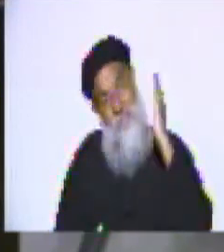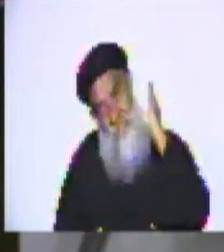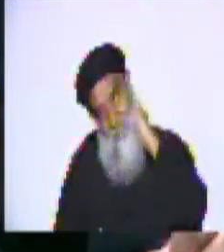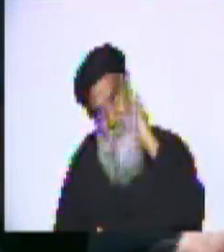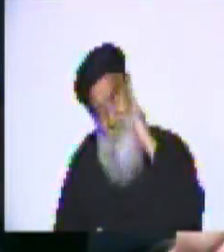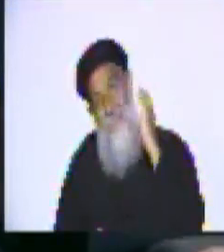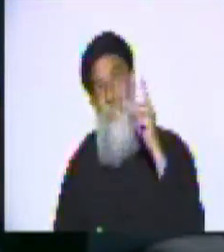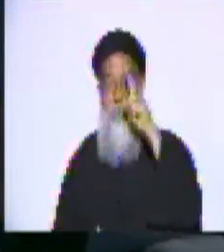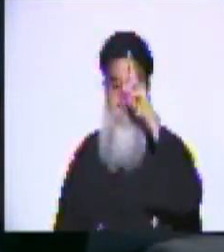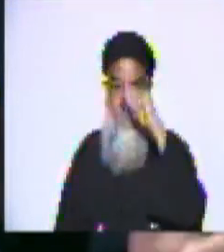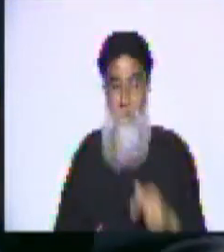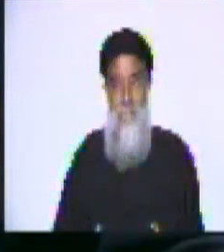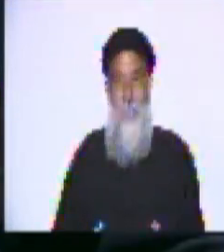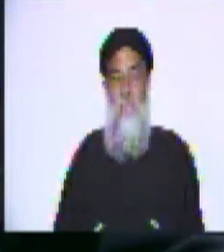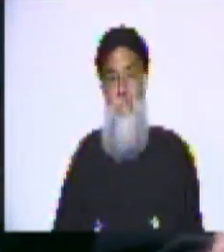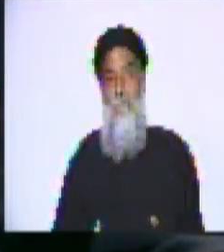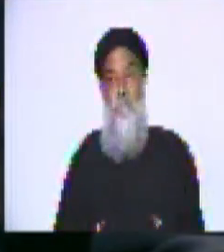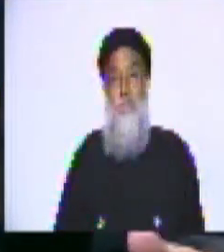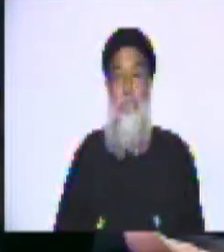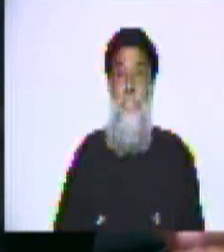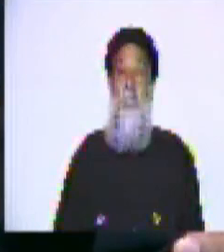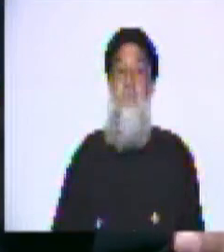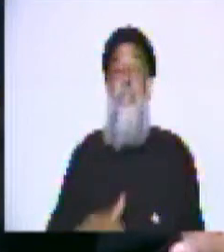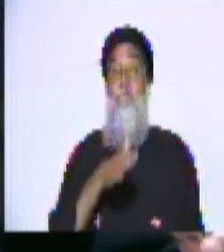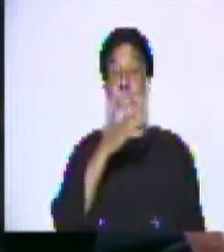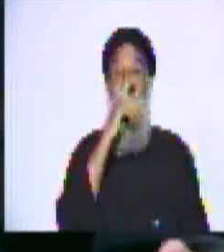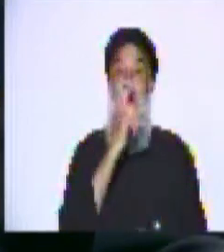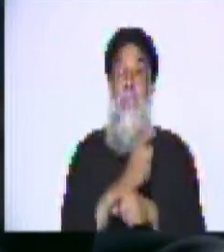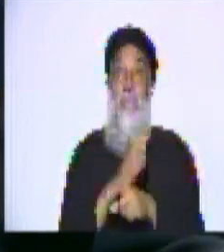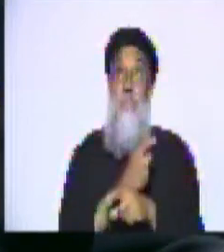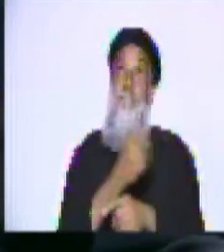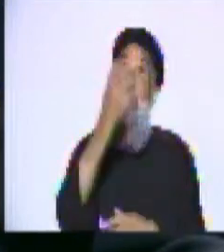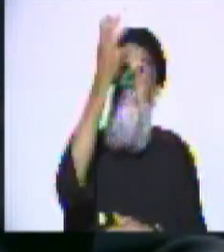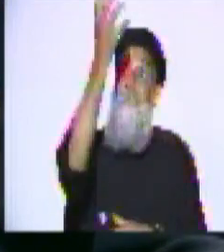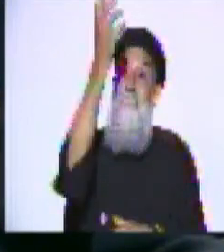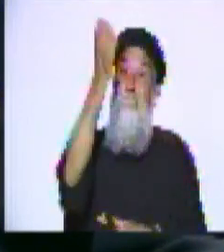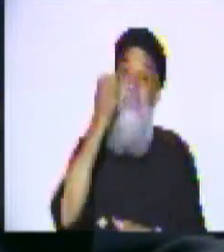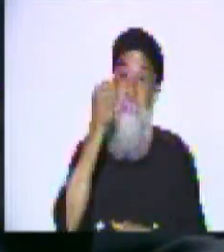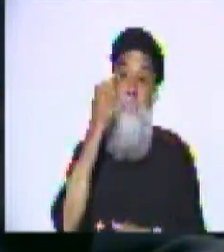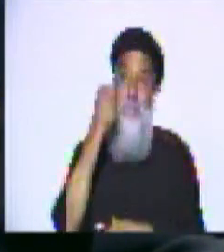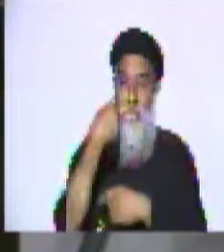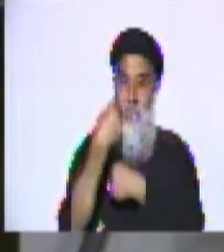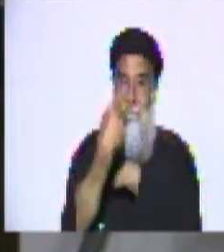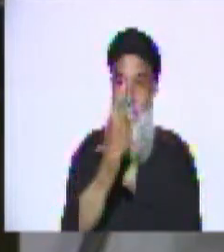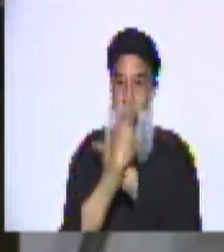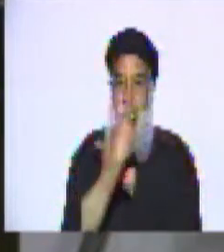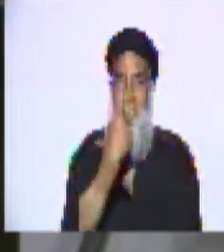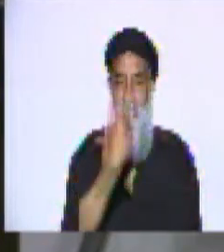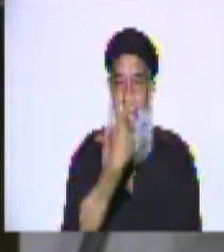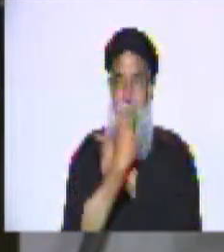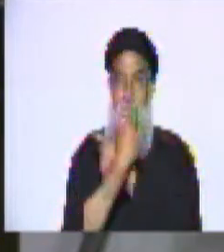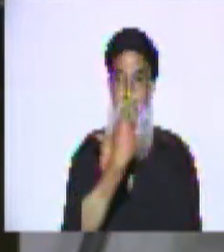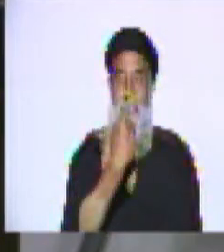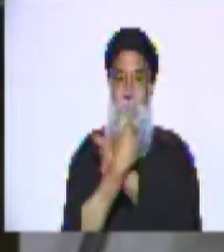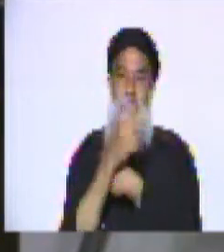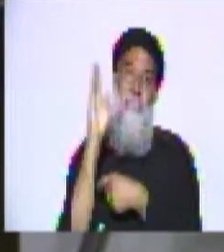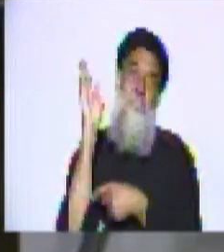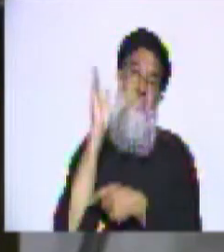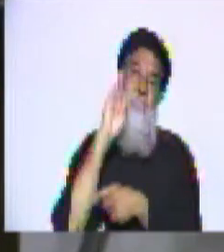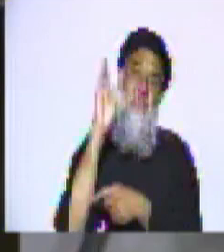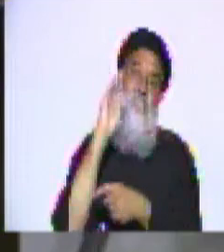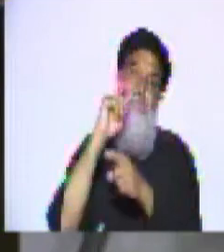الآباء الرسل تسلموا العقائد واللاهوتيات والطقوس من الرب يسوع نفسه. طبعا. علمهم